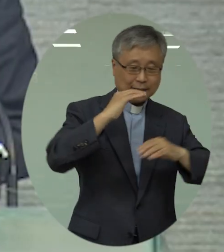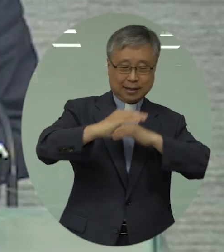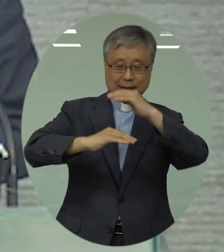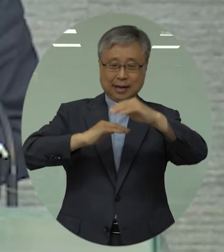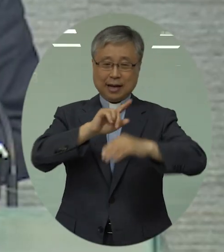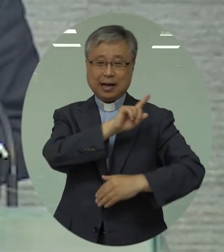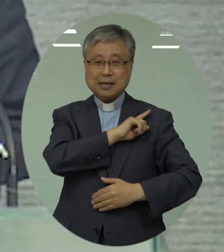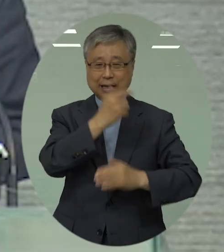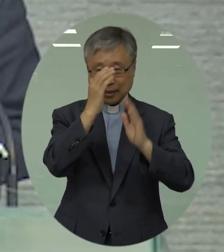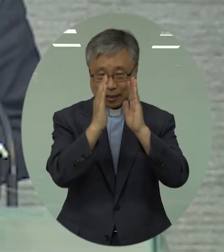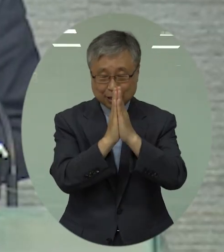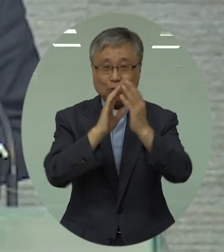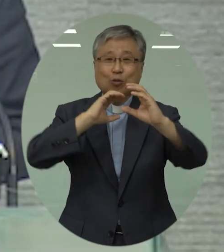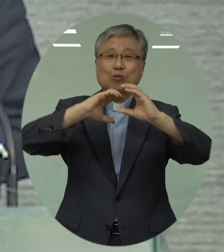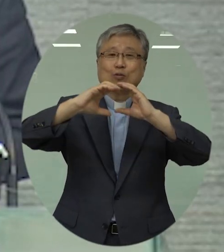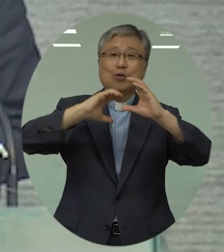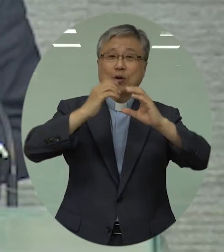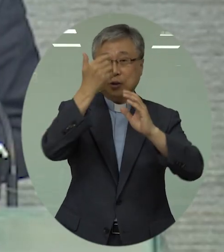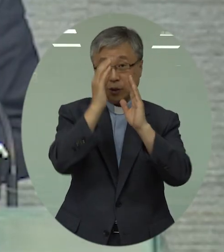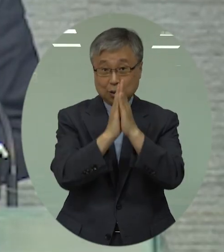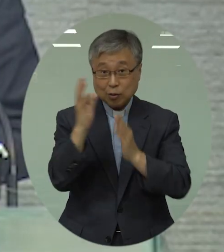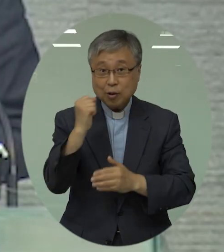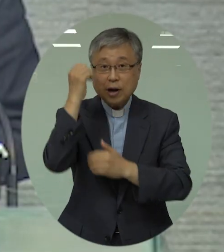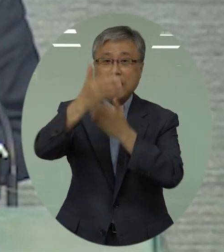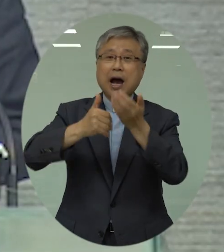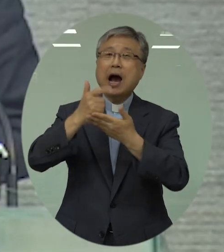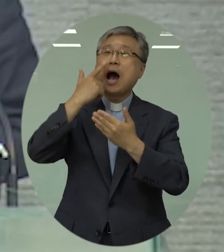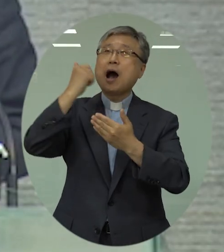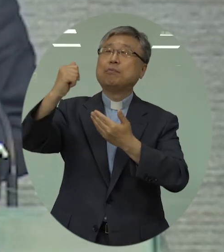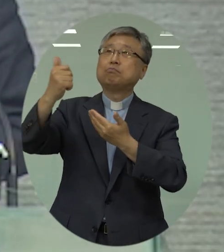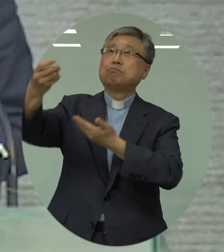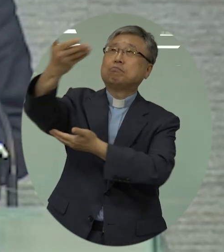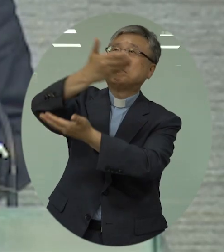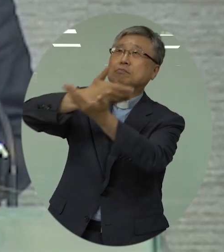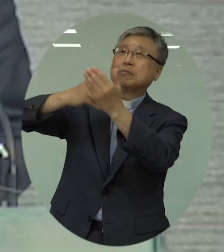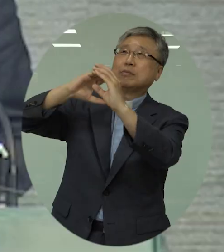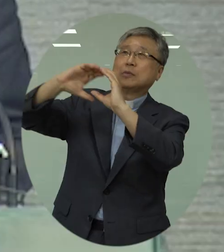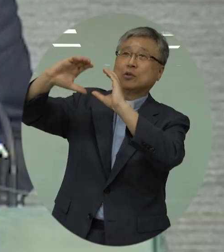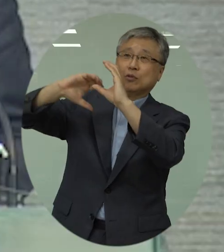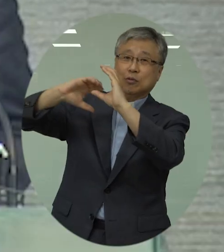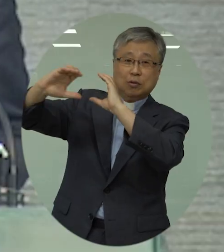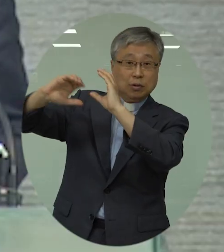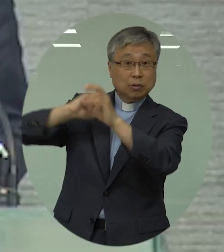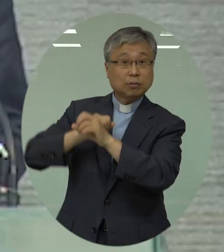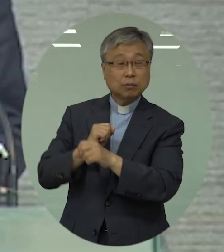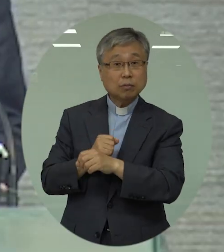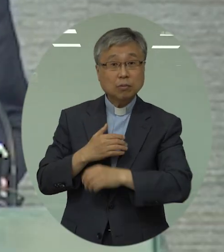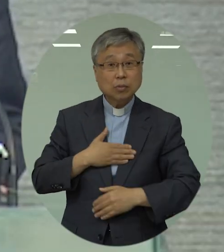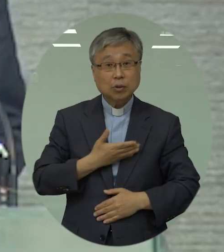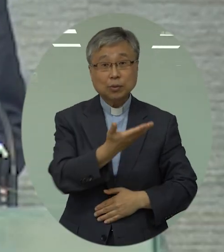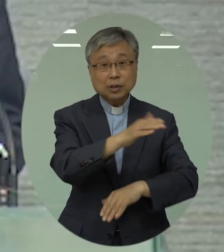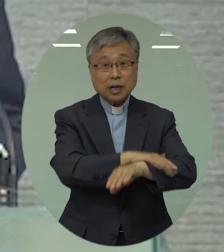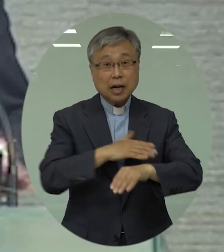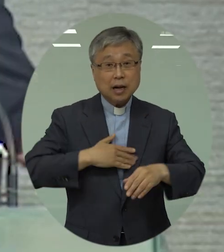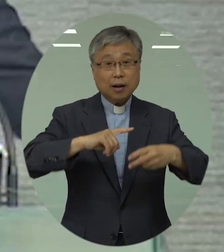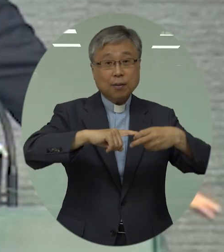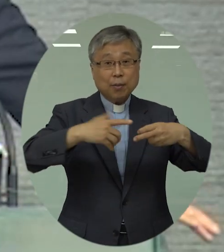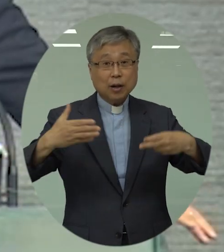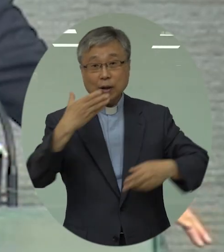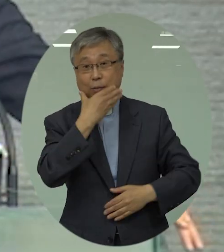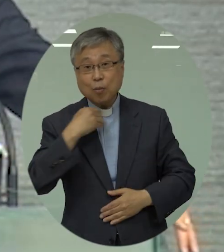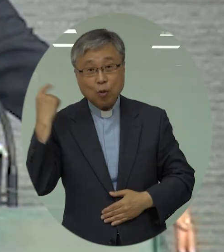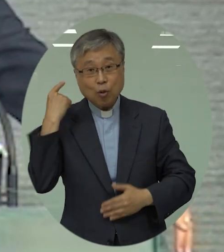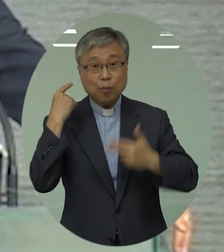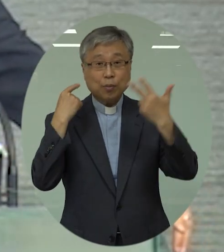것은 기도의 소통이에요. 기도로 하나님 아버지와 소통하는 것. 우리가 잘 아는 마태복음 7장